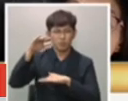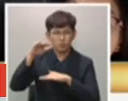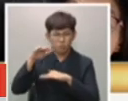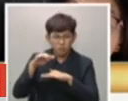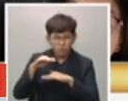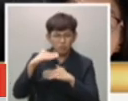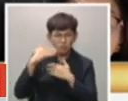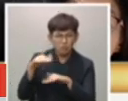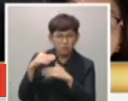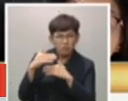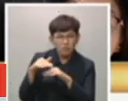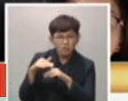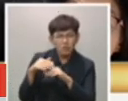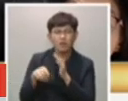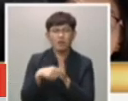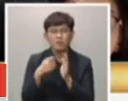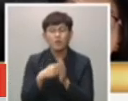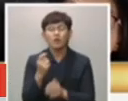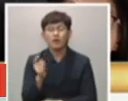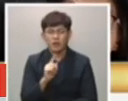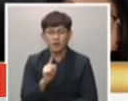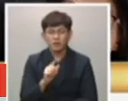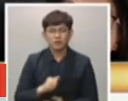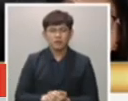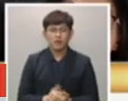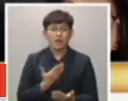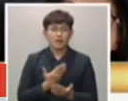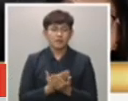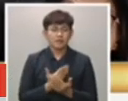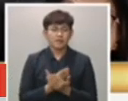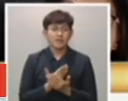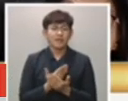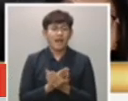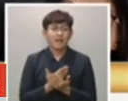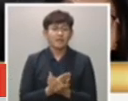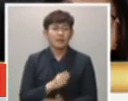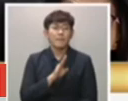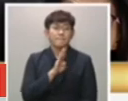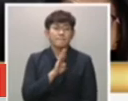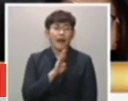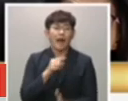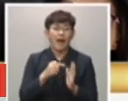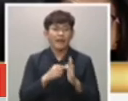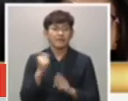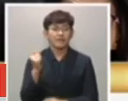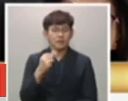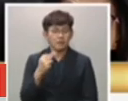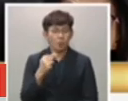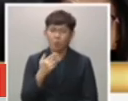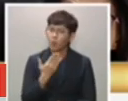ญเนื่องจากค่าเงินบาทแข็งขึ้นมามากตั้งแต่ท่านบริหารประเทศมา